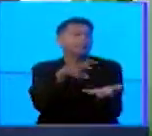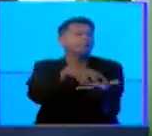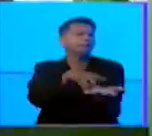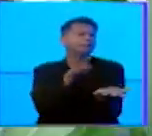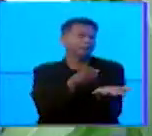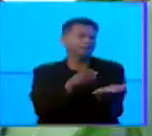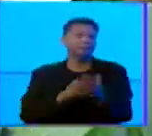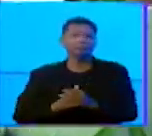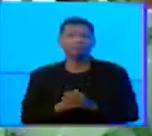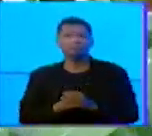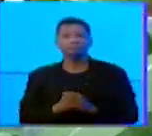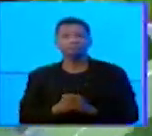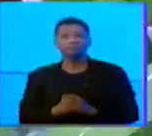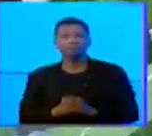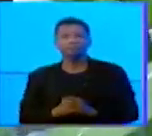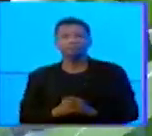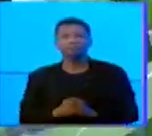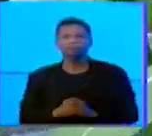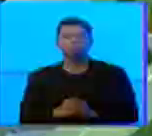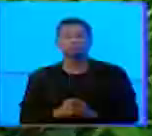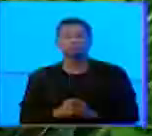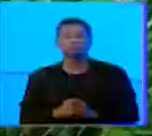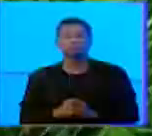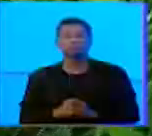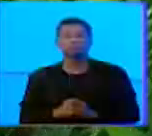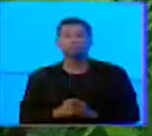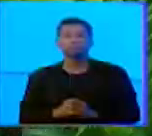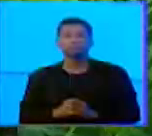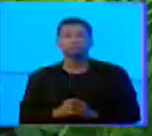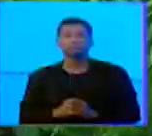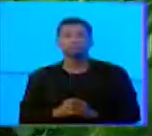Dari Kabupaten Aceh Barat, Aceh, Afsah, iNews melaporkan.